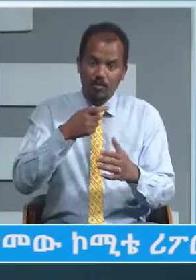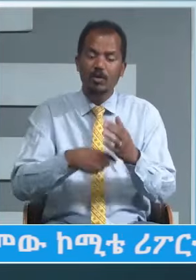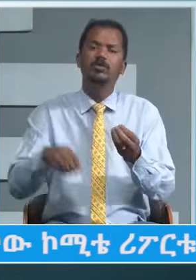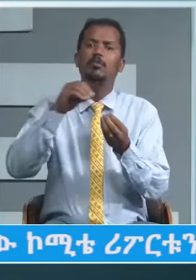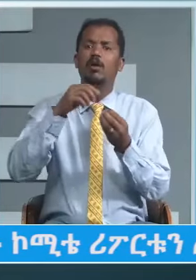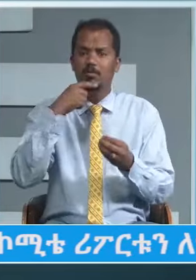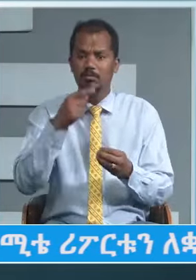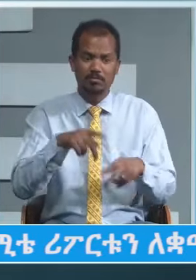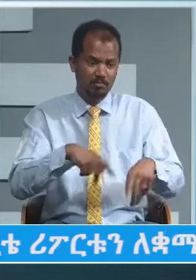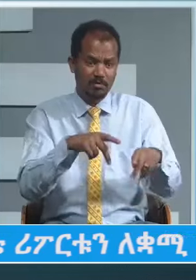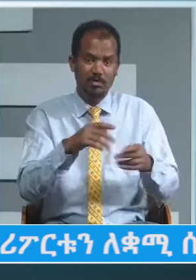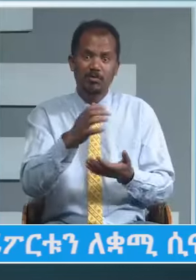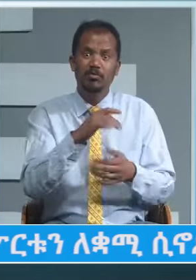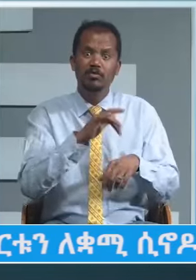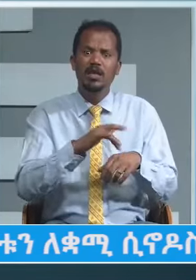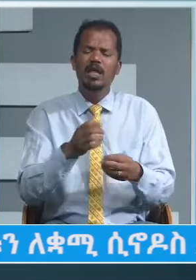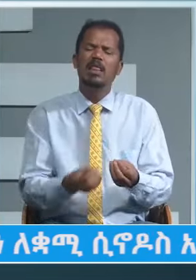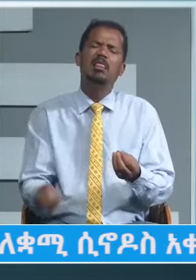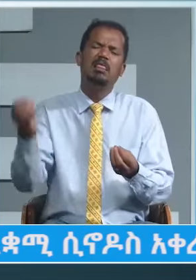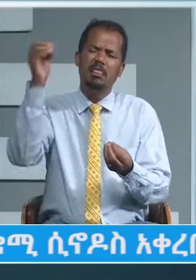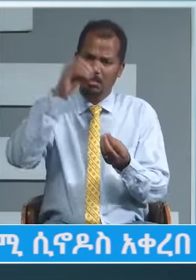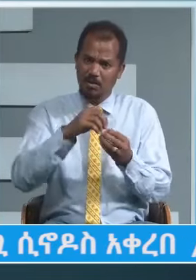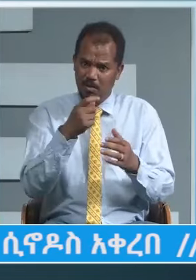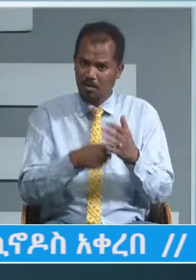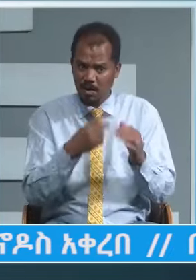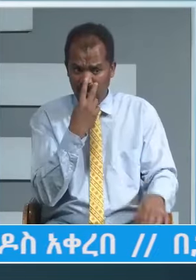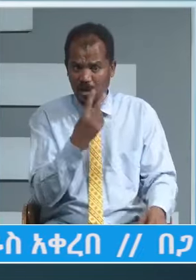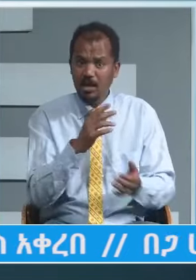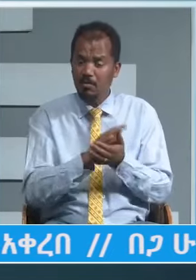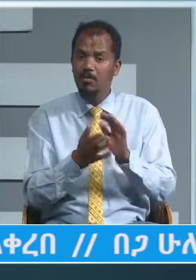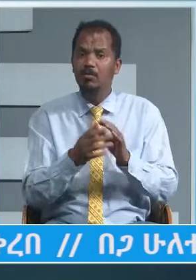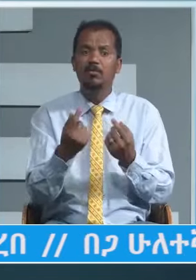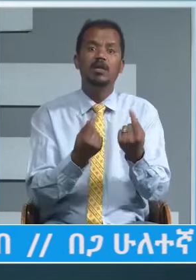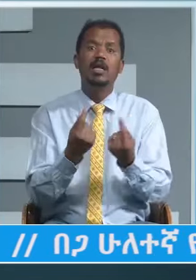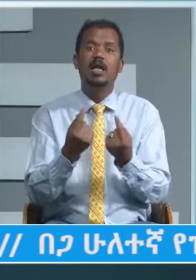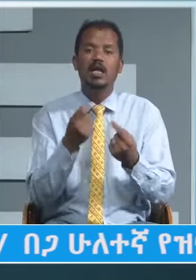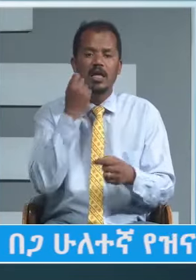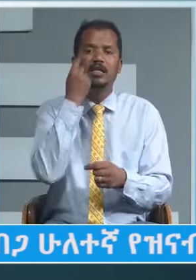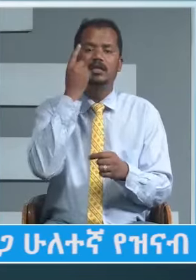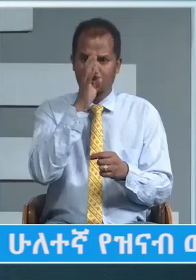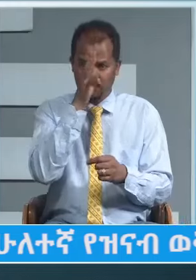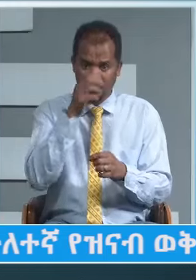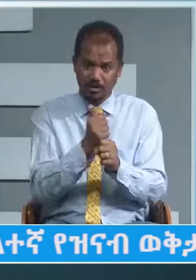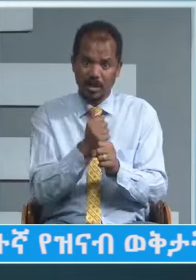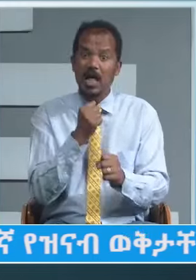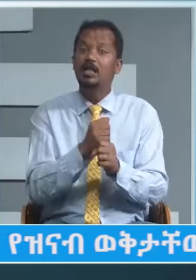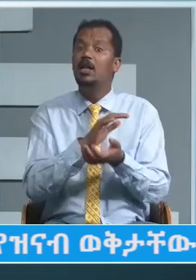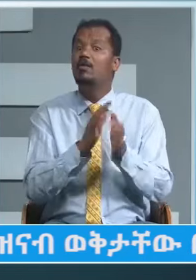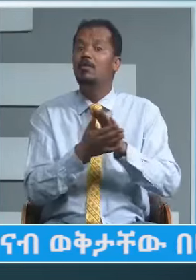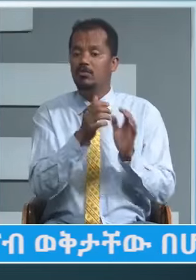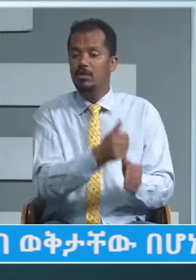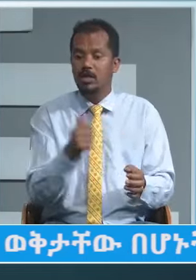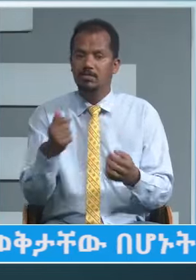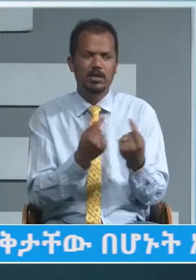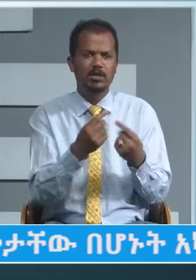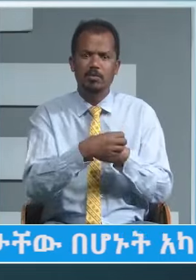የነዳጅ ዋጋ ጨምሯል በሚል በግብርና ምርቶች ላይ የተጋነነ የዋጋ ጭማሪ እየተስተዋለ በመሆኑ ለነጋዴዎች የግንዛቤ መፍጠር ስራ እየተሰራ